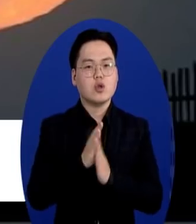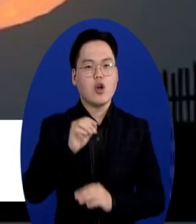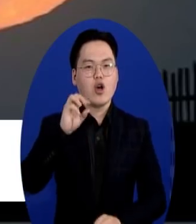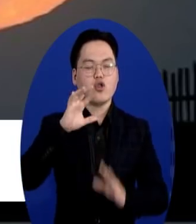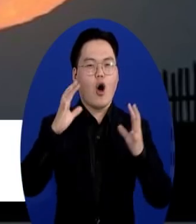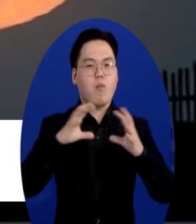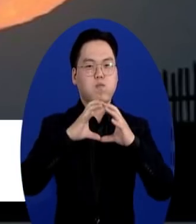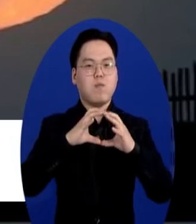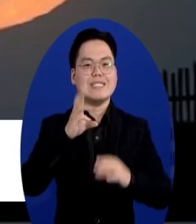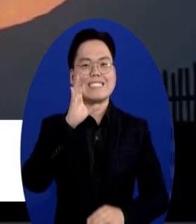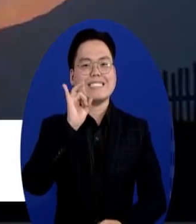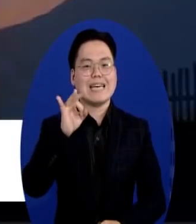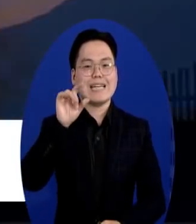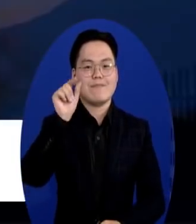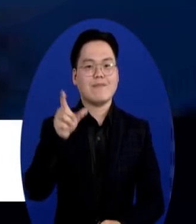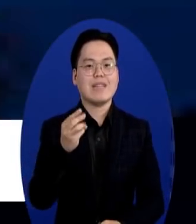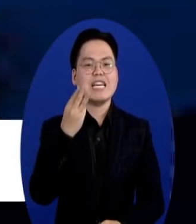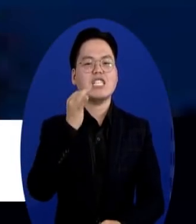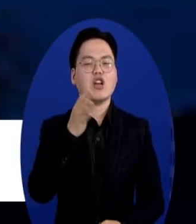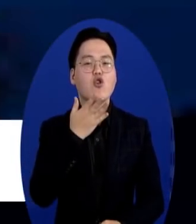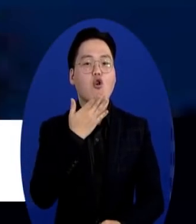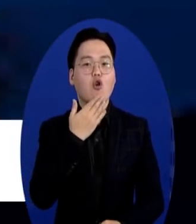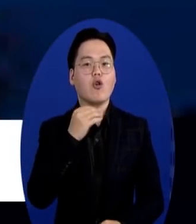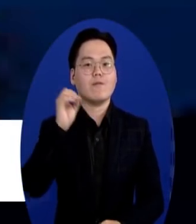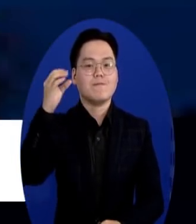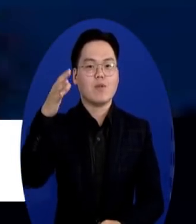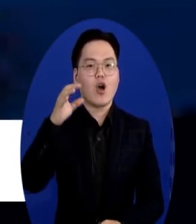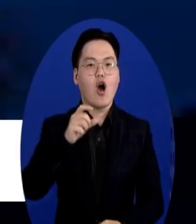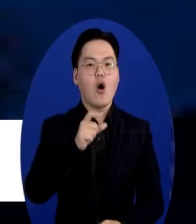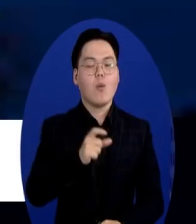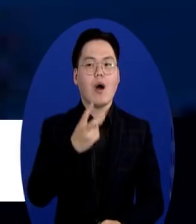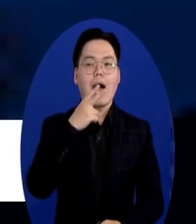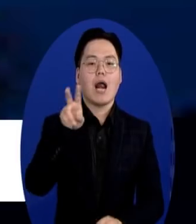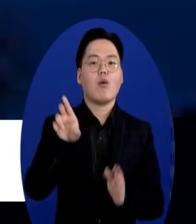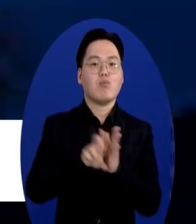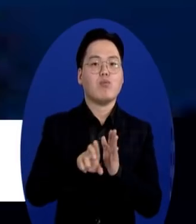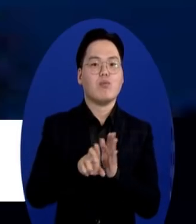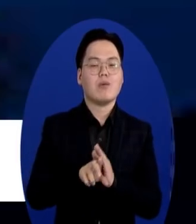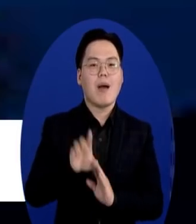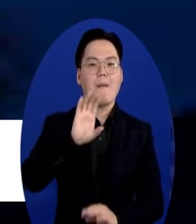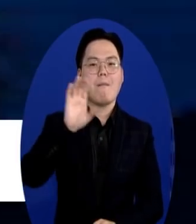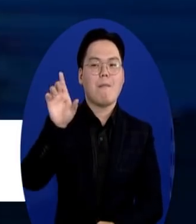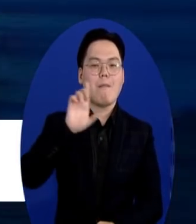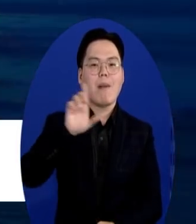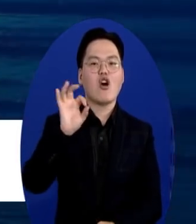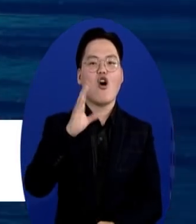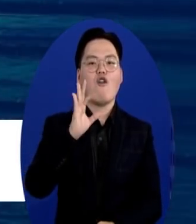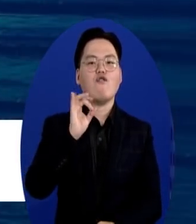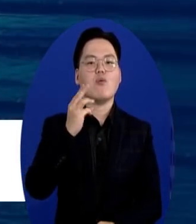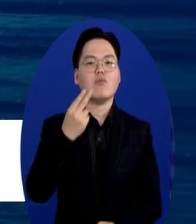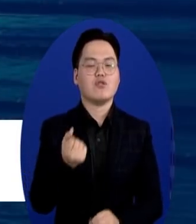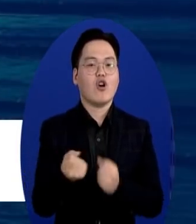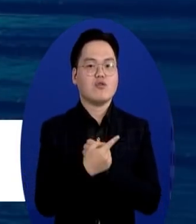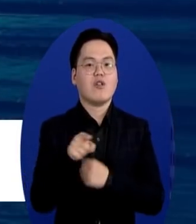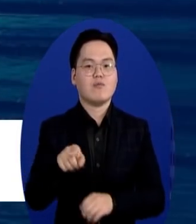байна. Энэ сар онцгой шаргал өнгөтэй гэдгээрэн гэрэлтдгээрэн олон хүний гайхшралыг төрүүлдэг байгалийн өрмөц үзэгдэл юм а. Америк нэгдсэн